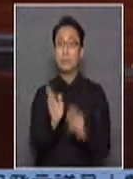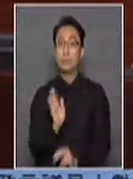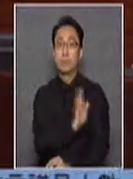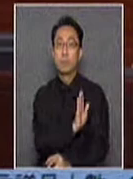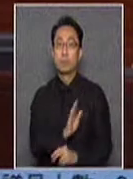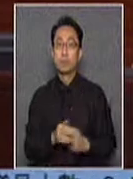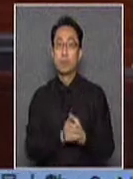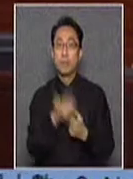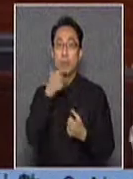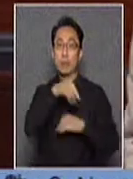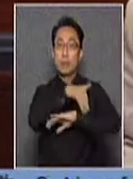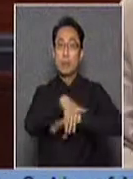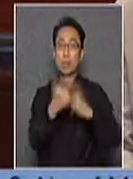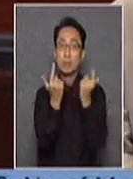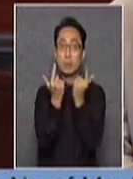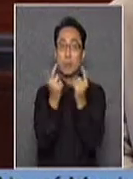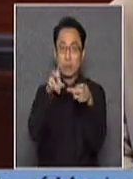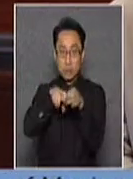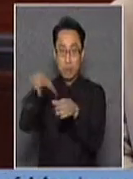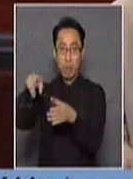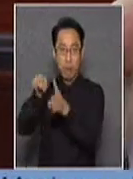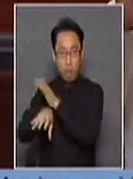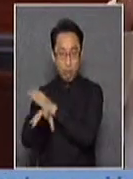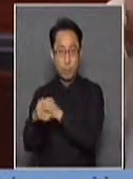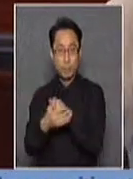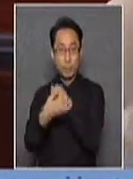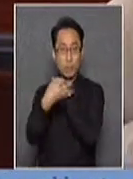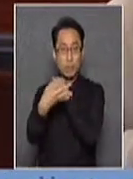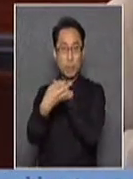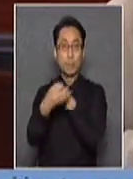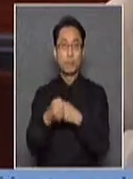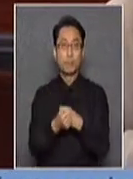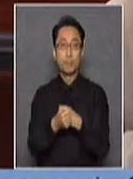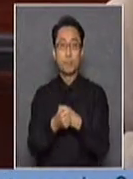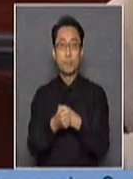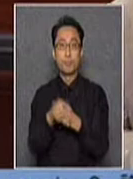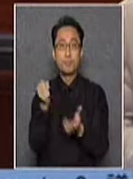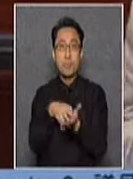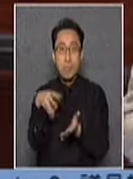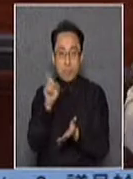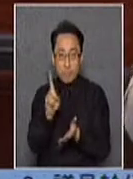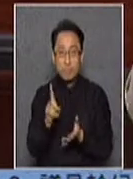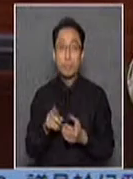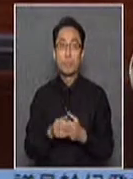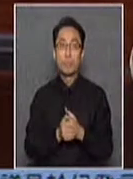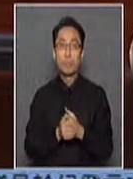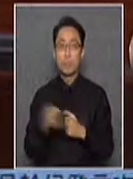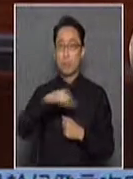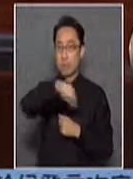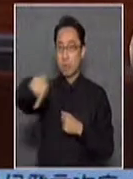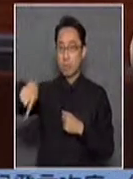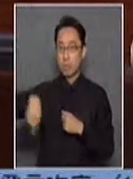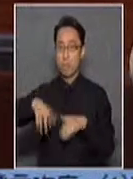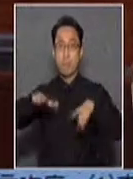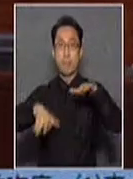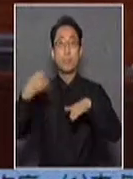界西嘅忽視。第三個缺陷咧，就係呢個嘅地域呢個嘅失衡，即係唔同嘅